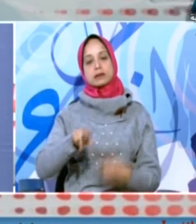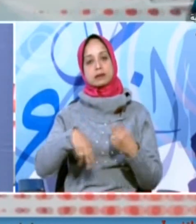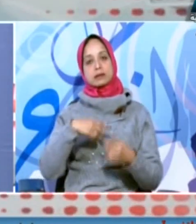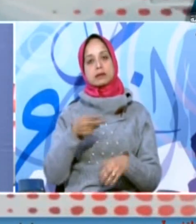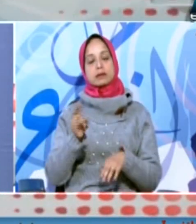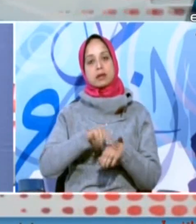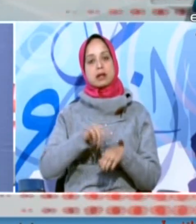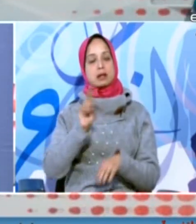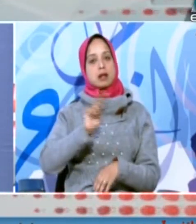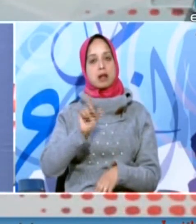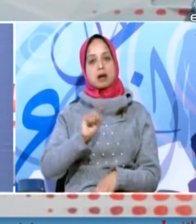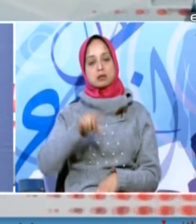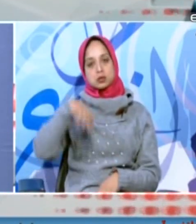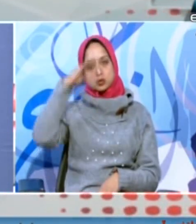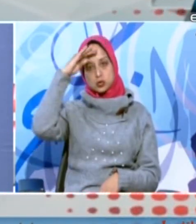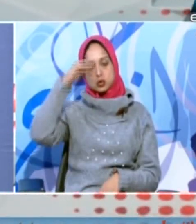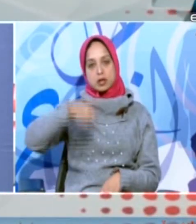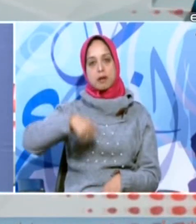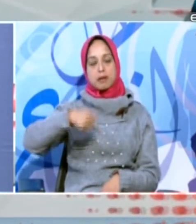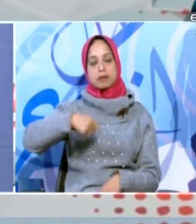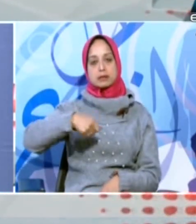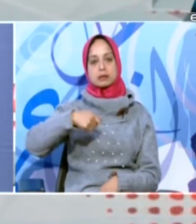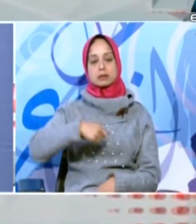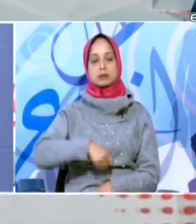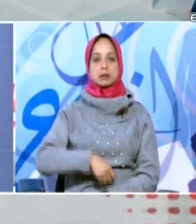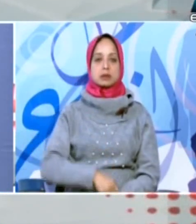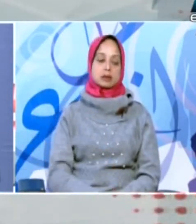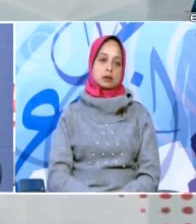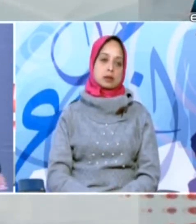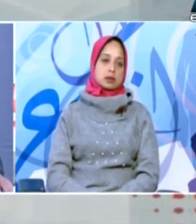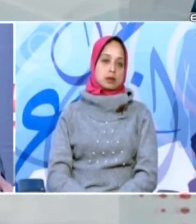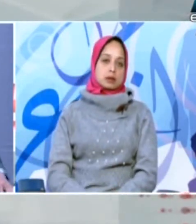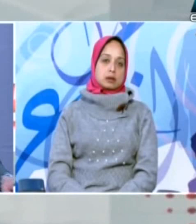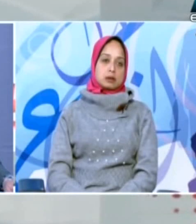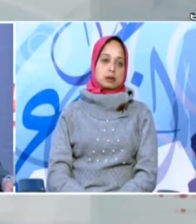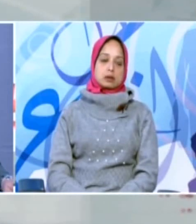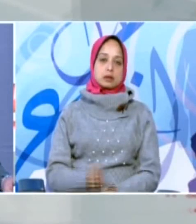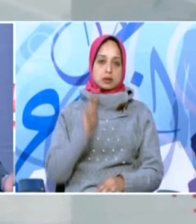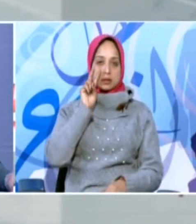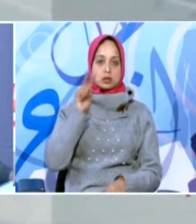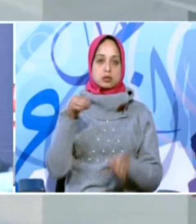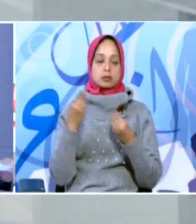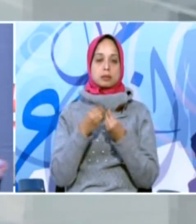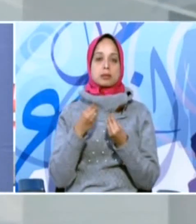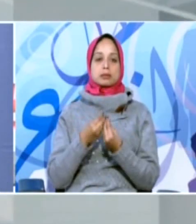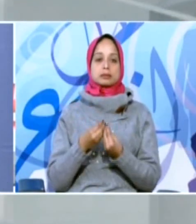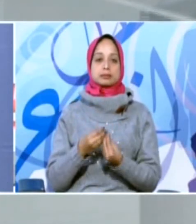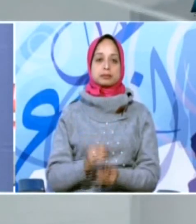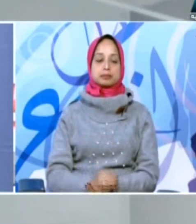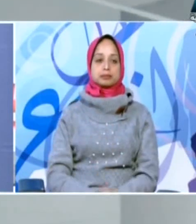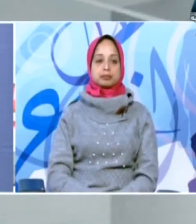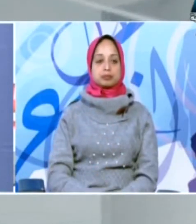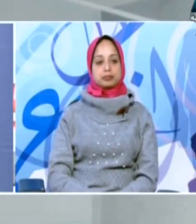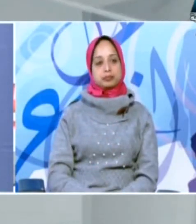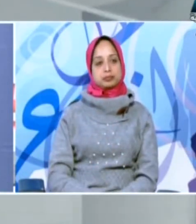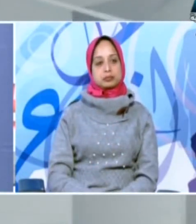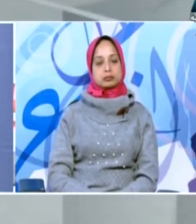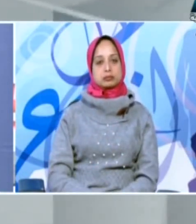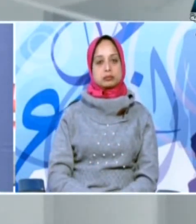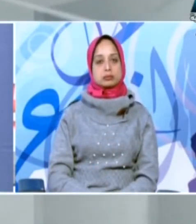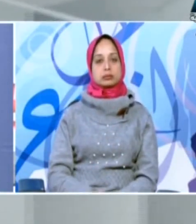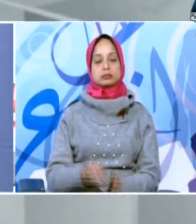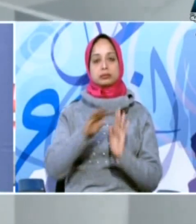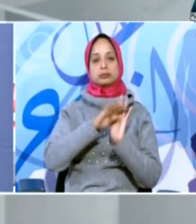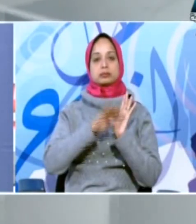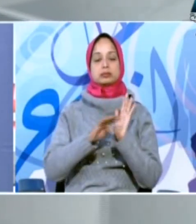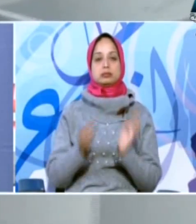شكرا حضرتك. شكرا يا محمود، مع الف سلامه. بشكرك تحت امرك. طيب نشوف يا اولاد مع بعض تاني بقى كده النتائج المترتبه